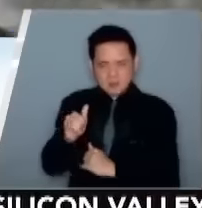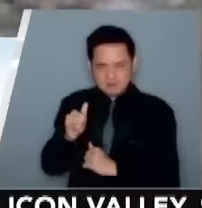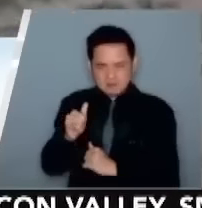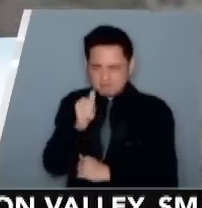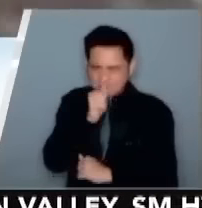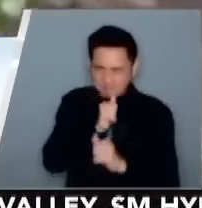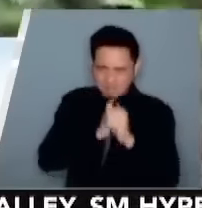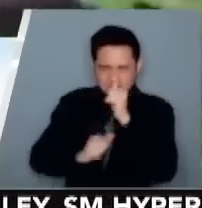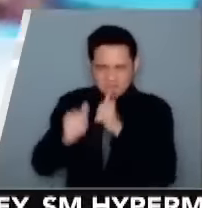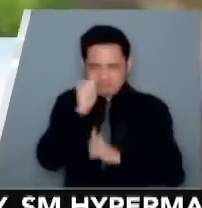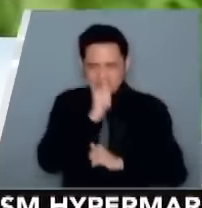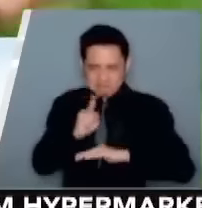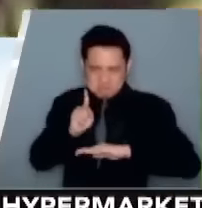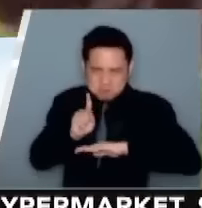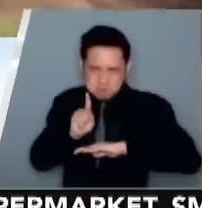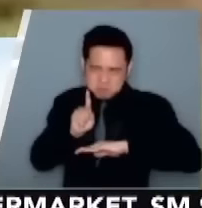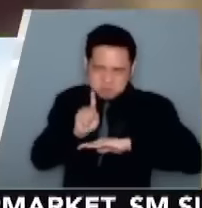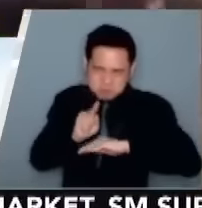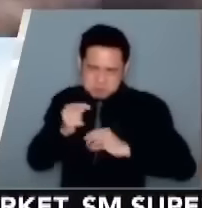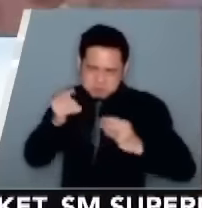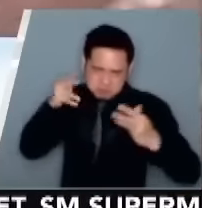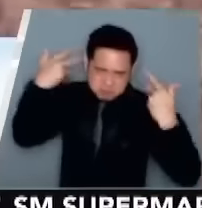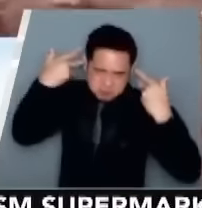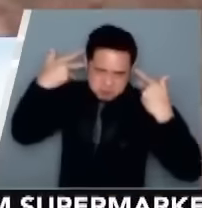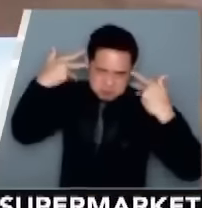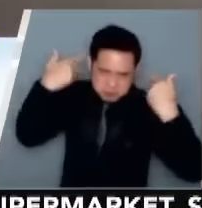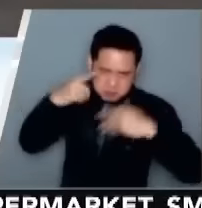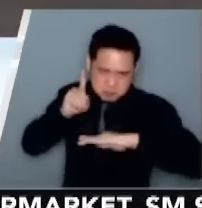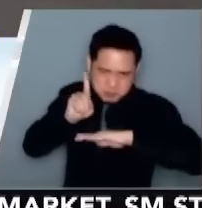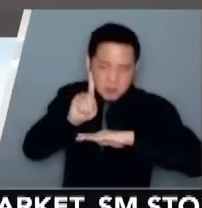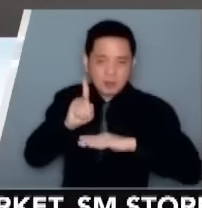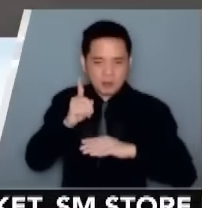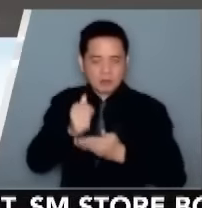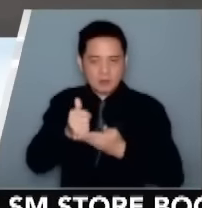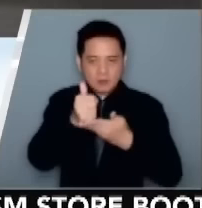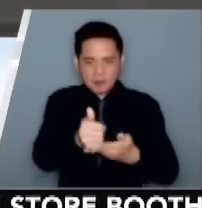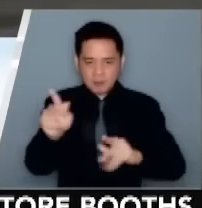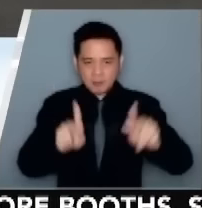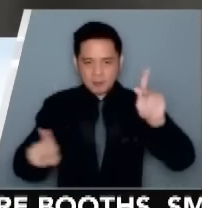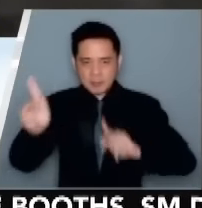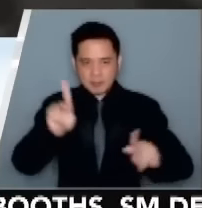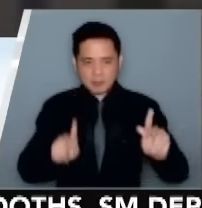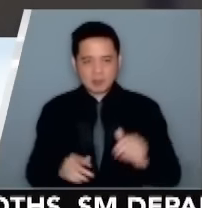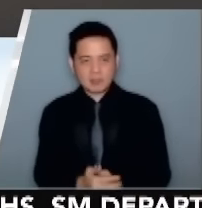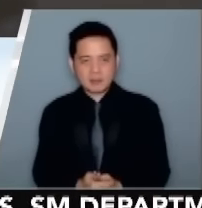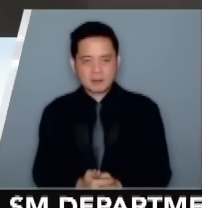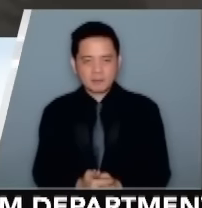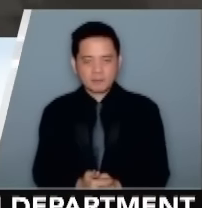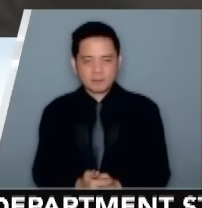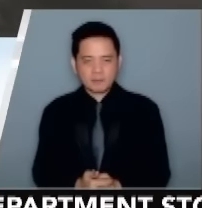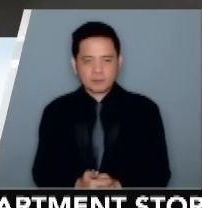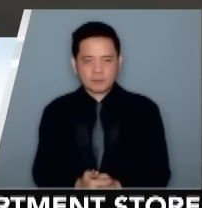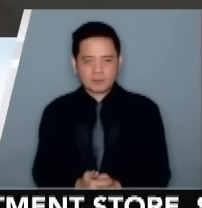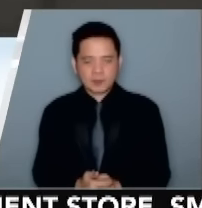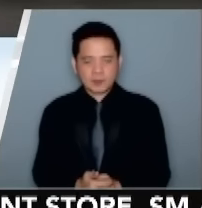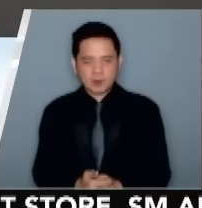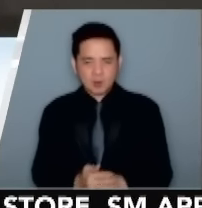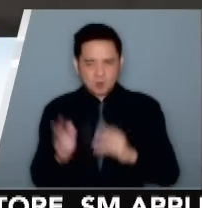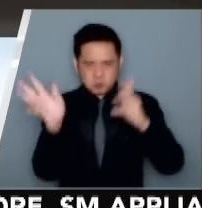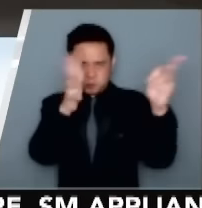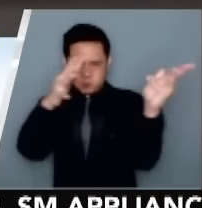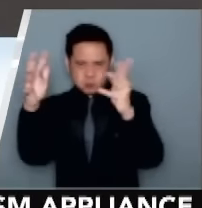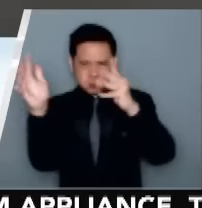residente tuloy rin ang pagsagip sa mga nakatira sa baybay ng apari hindi na maaninag ang pagkakaiba ng mga lugar